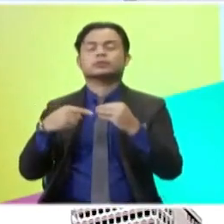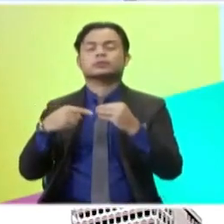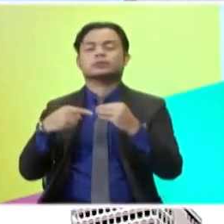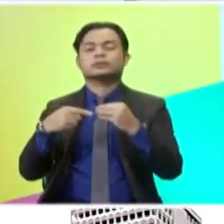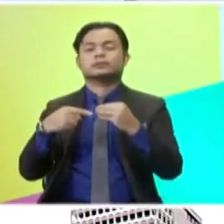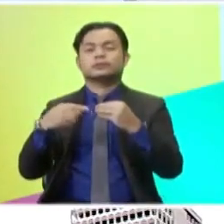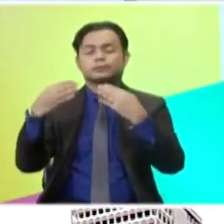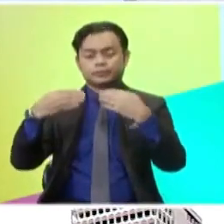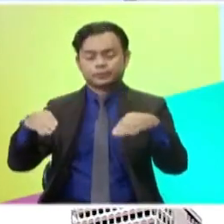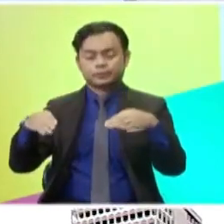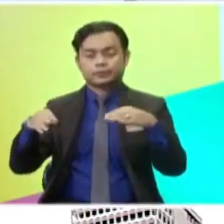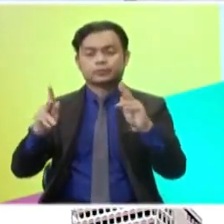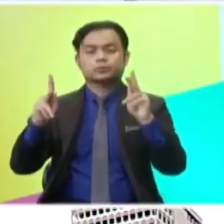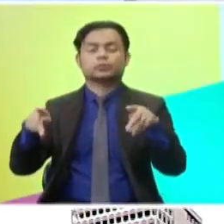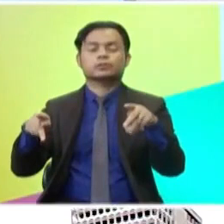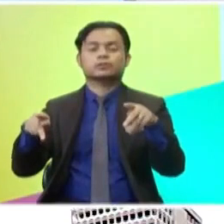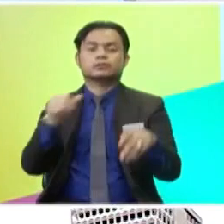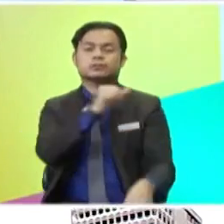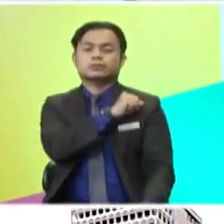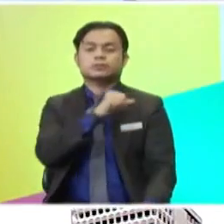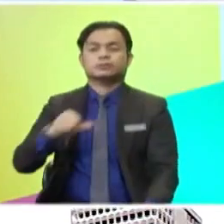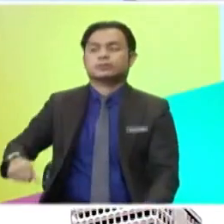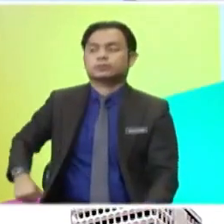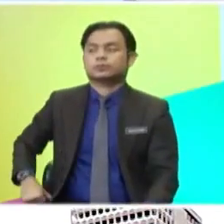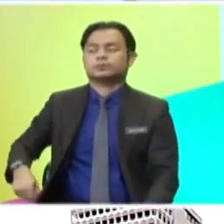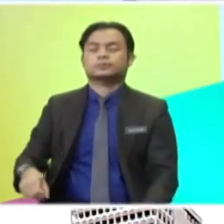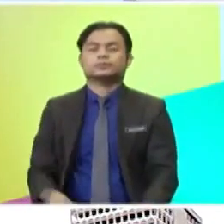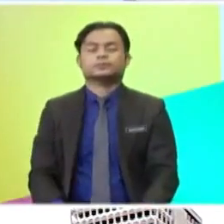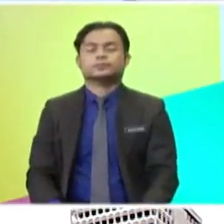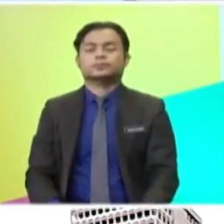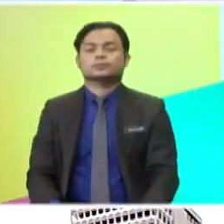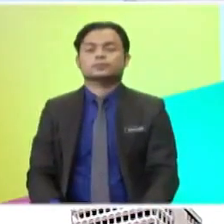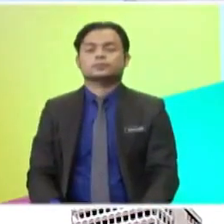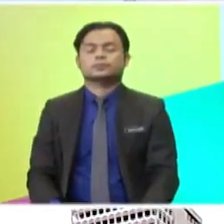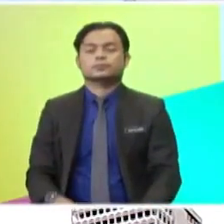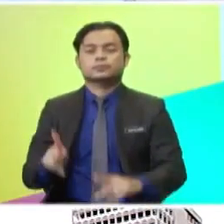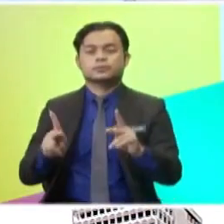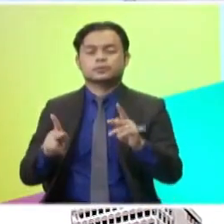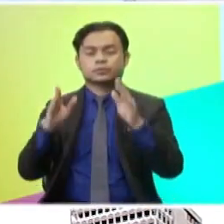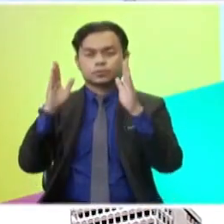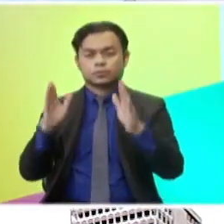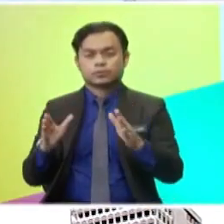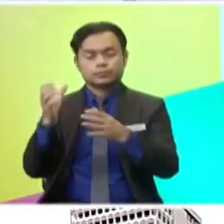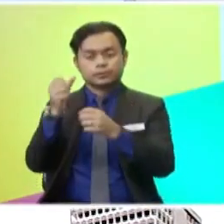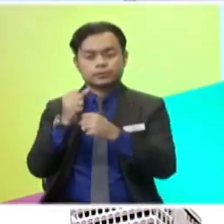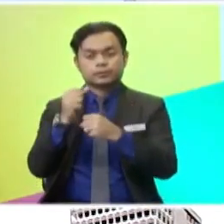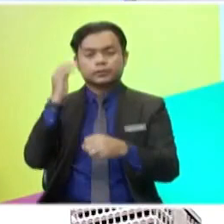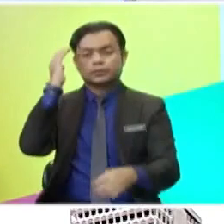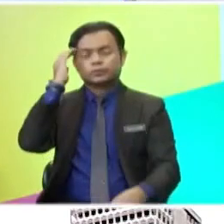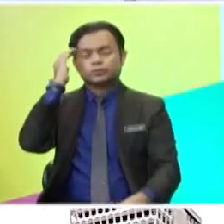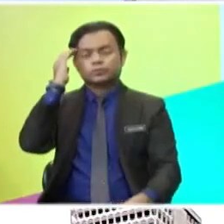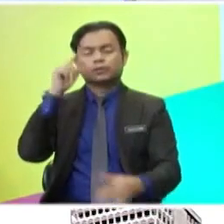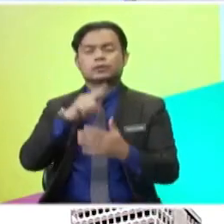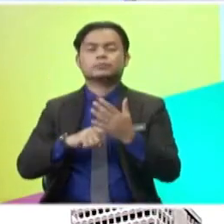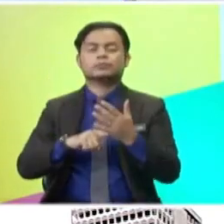bidang kuasa Yang di-Pertuan Agong. Kita kena ambil tahu. Kalau orang ambil tahu tentang kita, apa rasa kita? Bisalah kita rasa seronok.